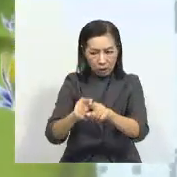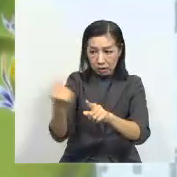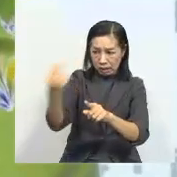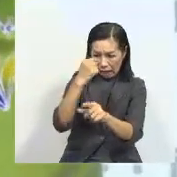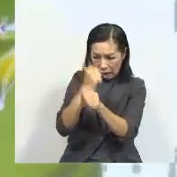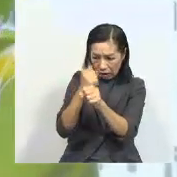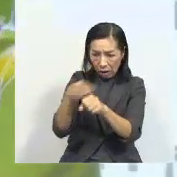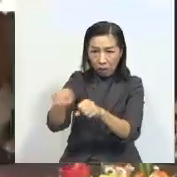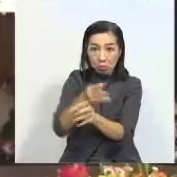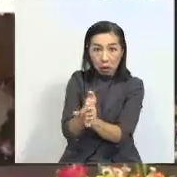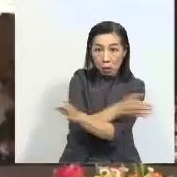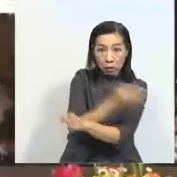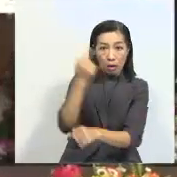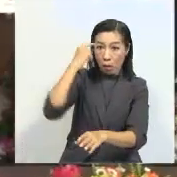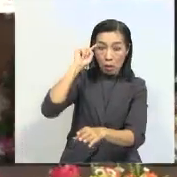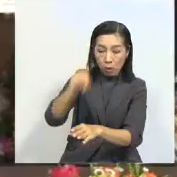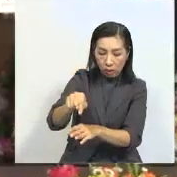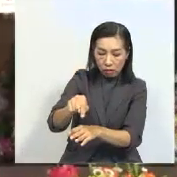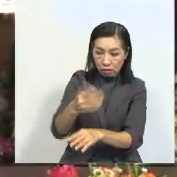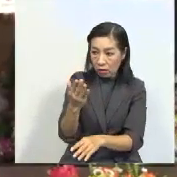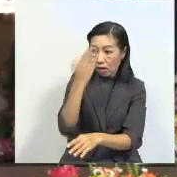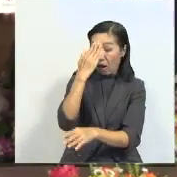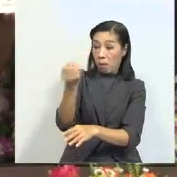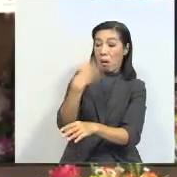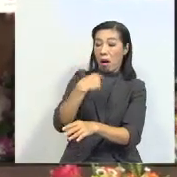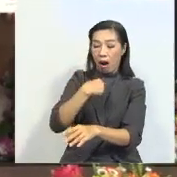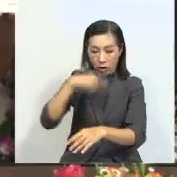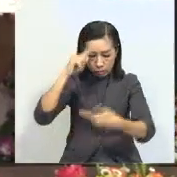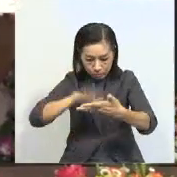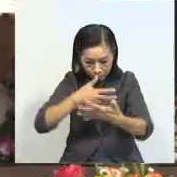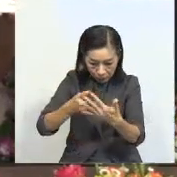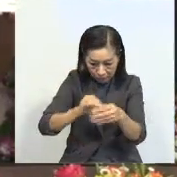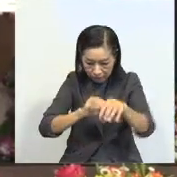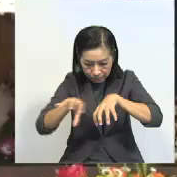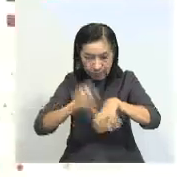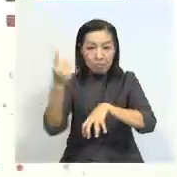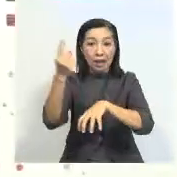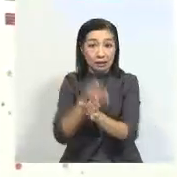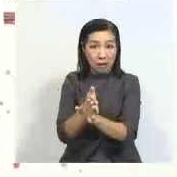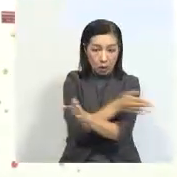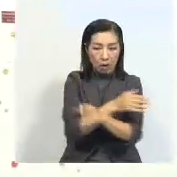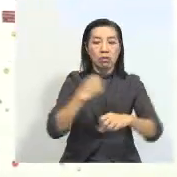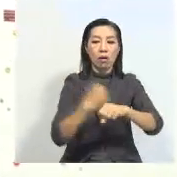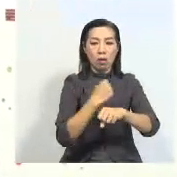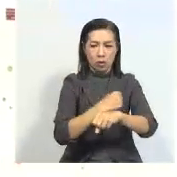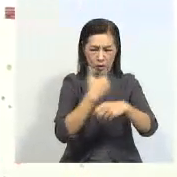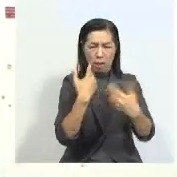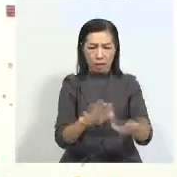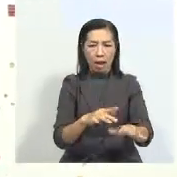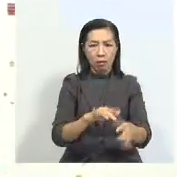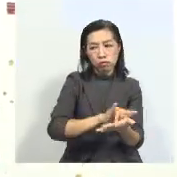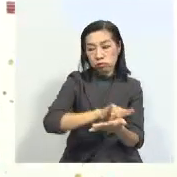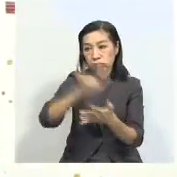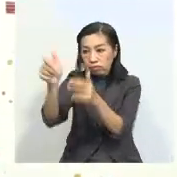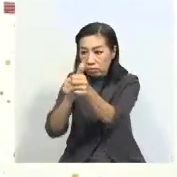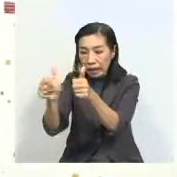เลิศที่ไม่ได้บอกล่วงหน้าทำให้ต้องปรับตั้งค่าแล้วก็จัดเรียงโปรแกรมใหม่ก่อนไปเนี่ยเตรียมตัวและฝึกซ้อมอย่างหนักแล้วก็อยากฝ